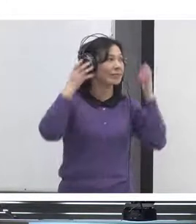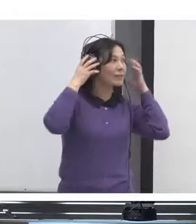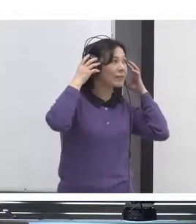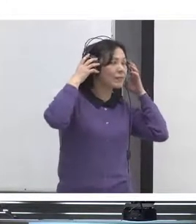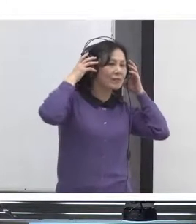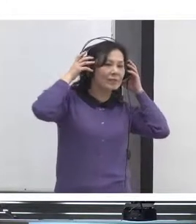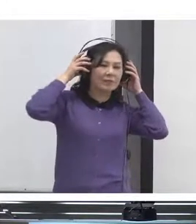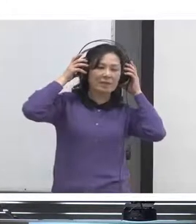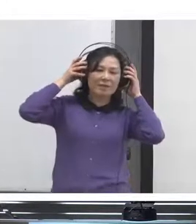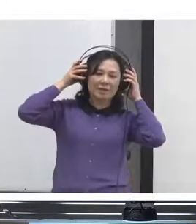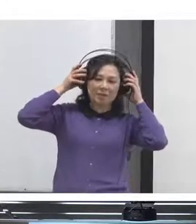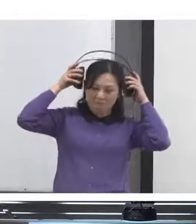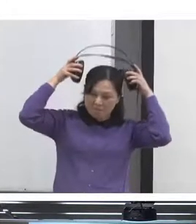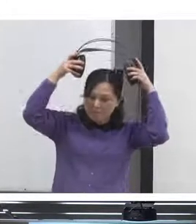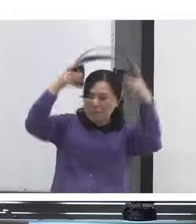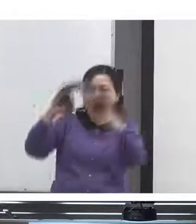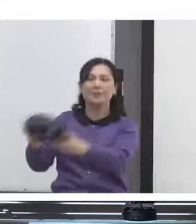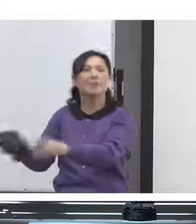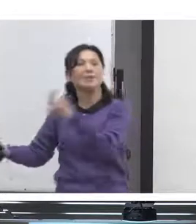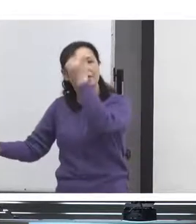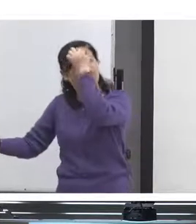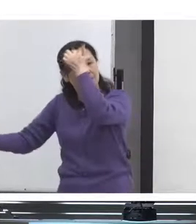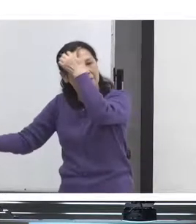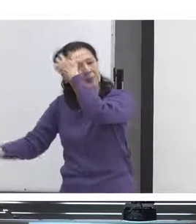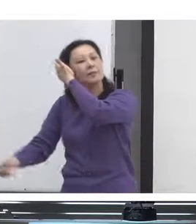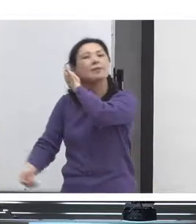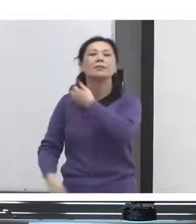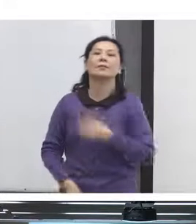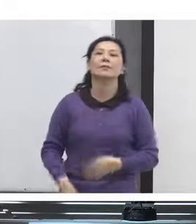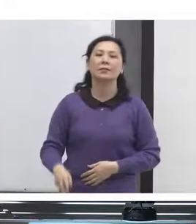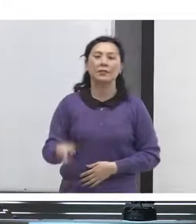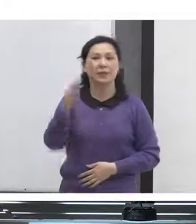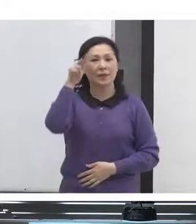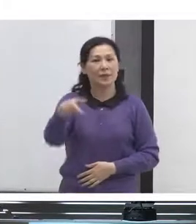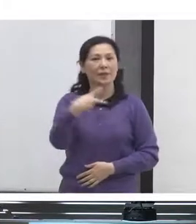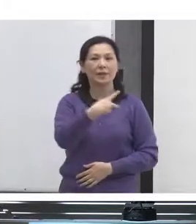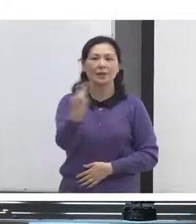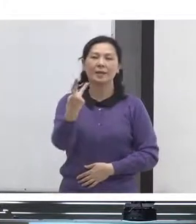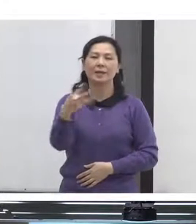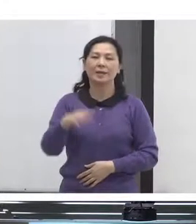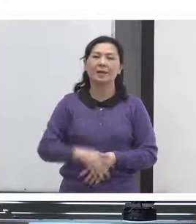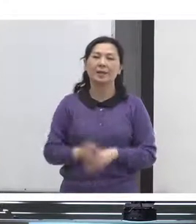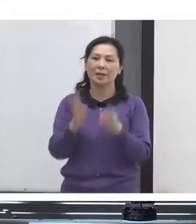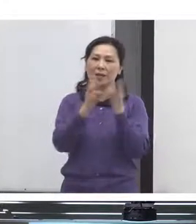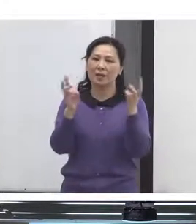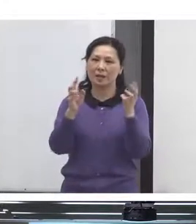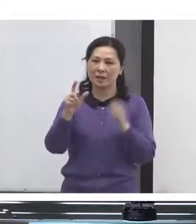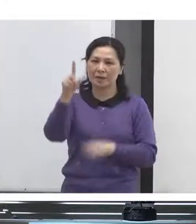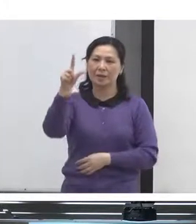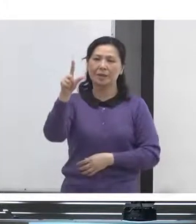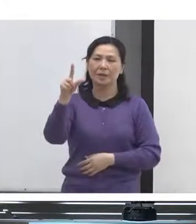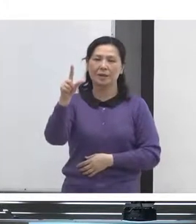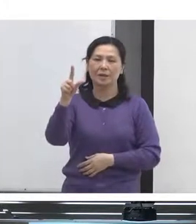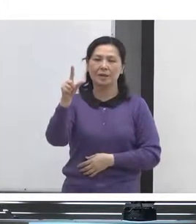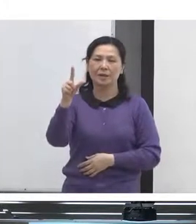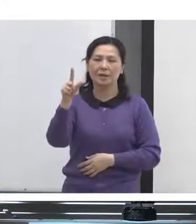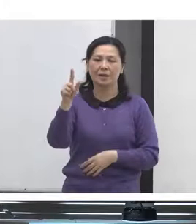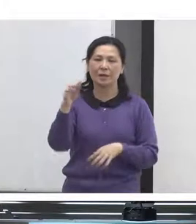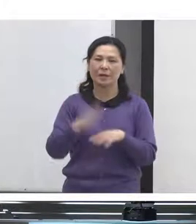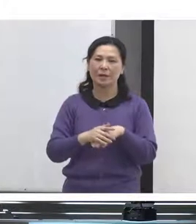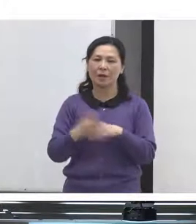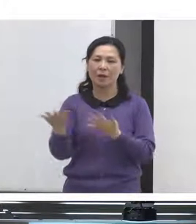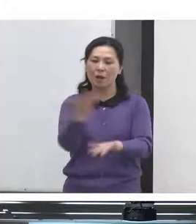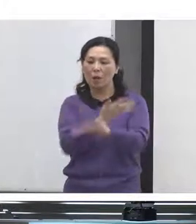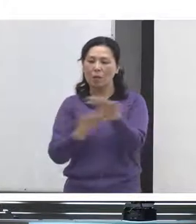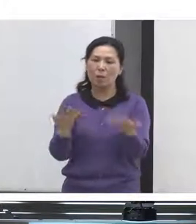This EU European Union 在下周二有一个线上的一个算是互动